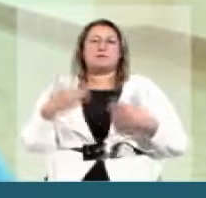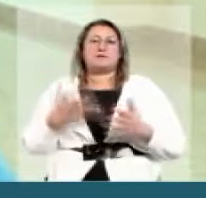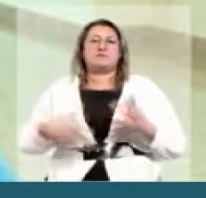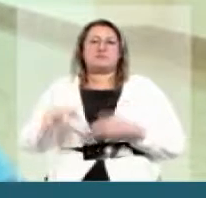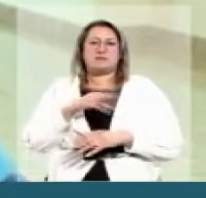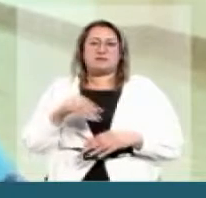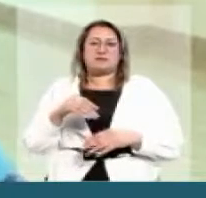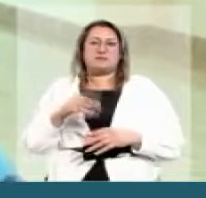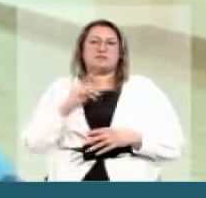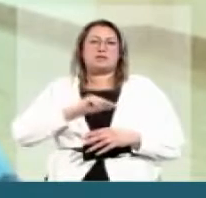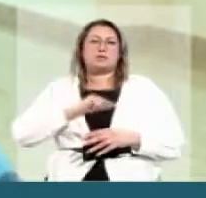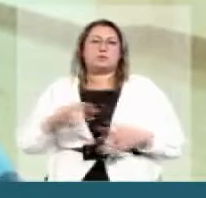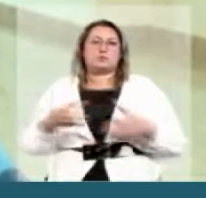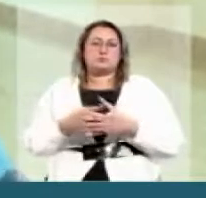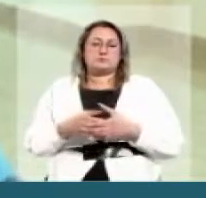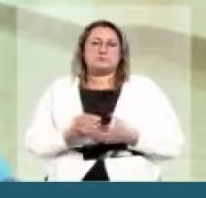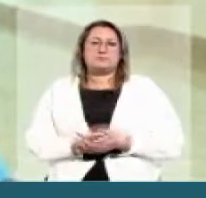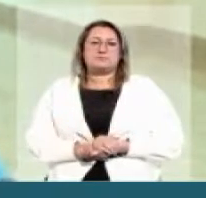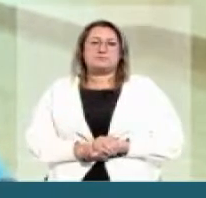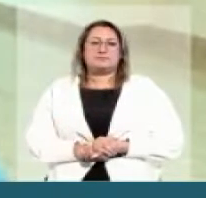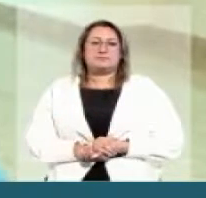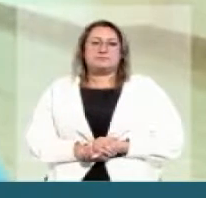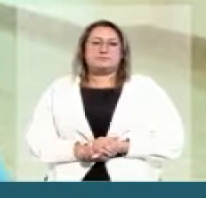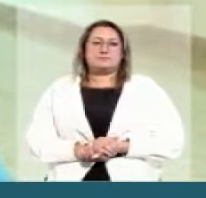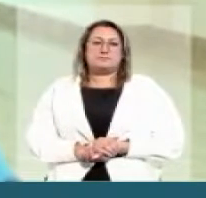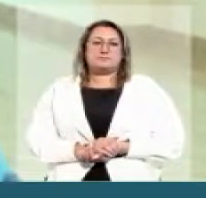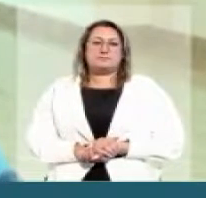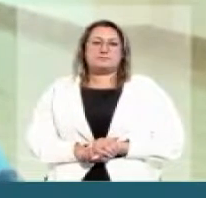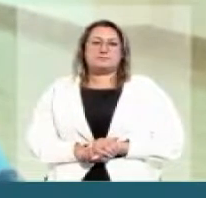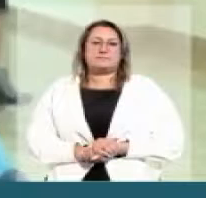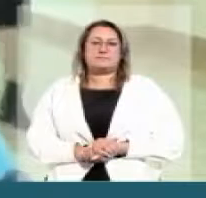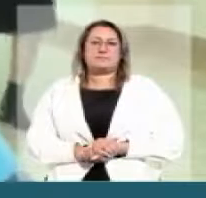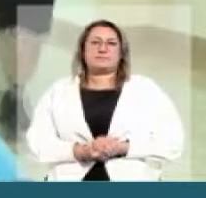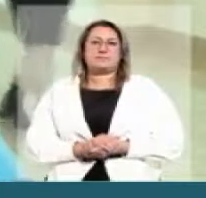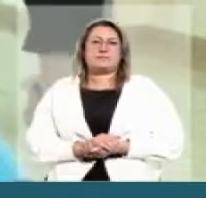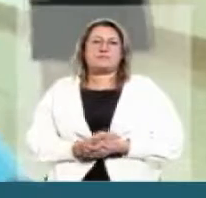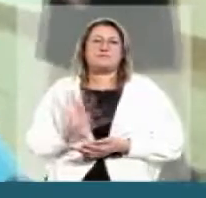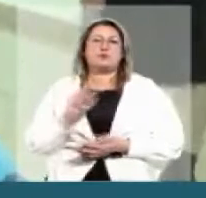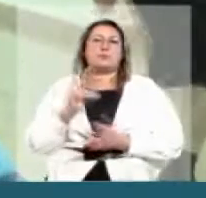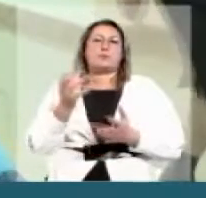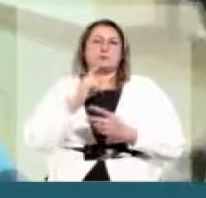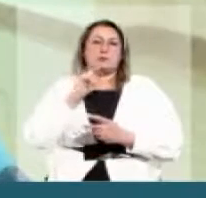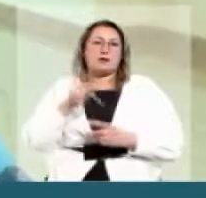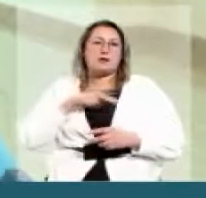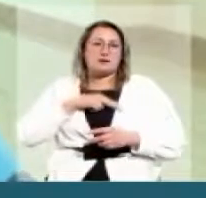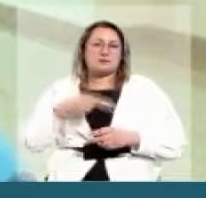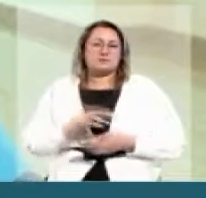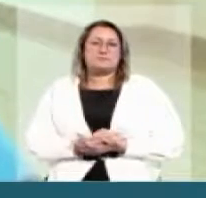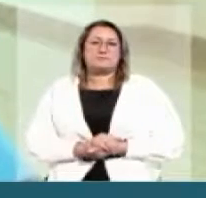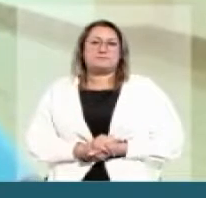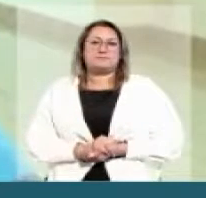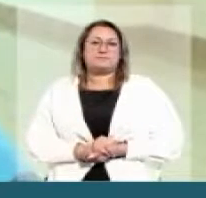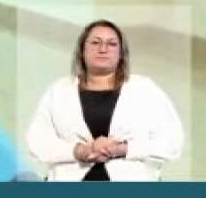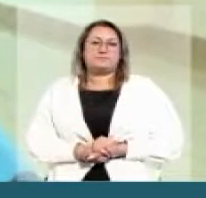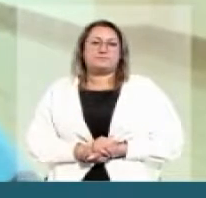Биылғы жыл енді өзіміздің ұлт ұстазы Ахмет Байтұрсыновтың 150 жылдығымен тұспа-тұс келіп тұрғандықтан біз үшін бұл үлкен мәртебе.